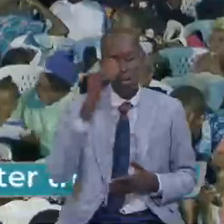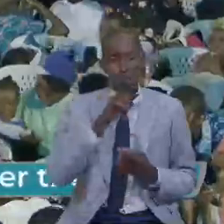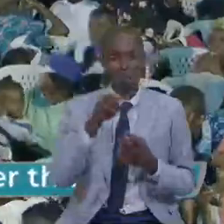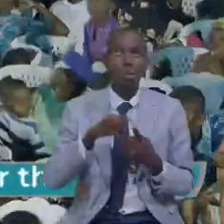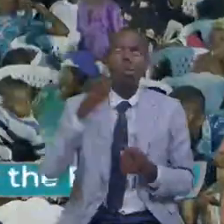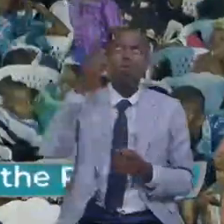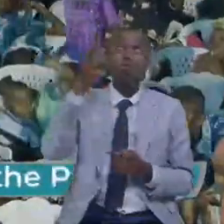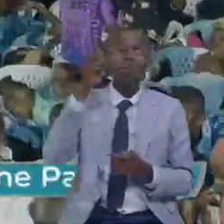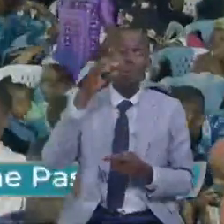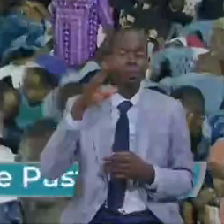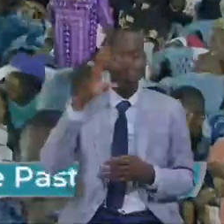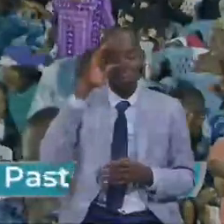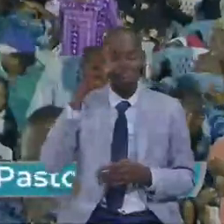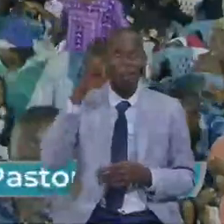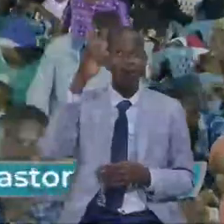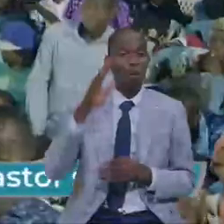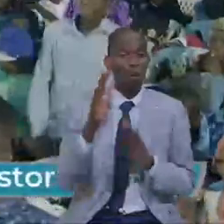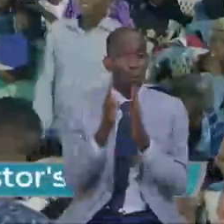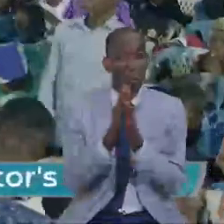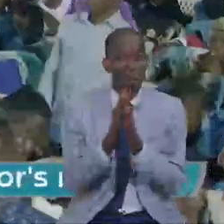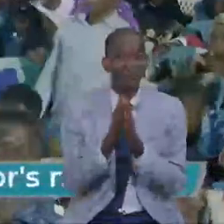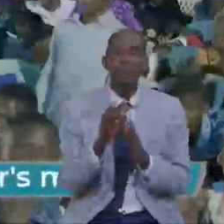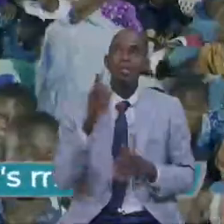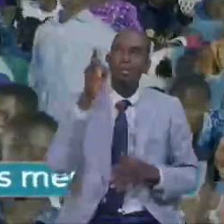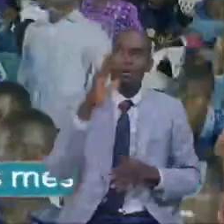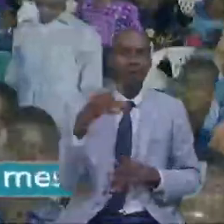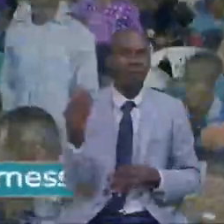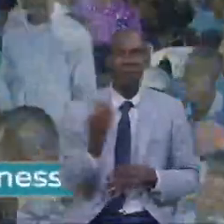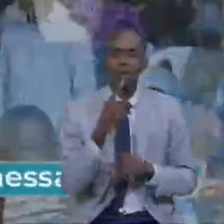une fois je sais que quand le passeur peut dire exauce